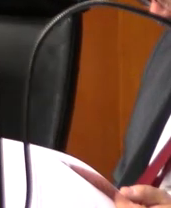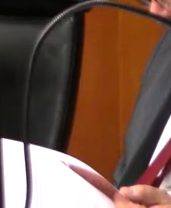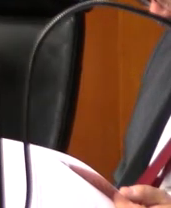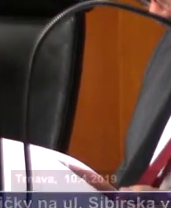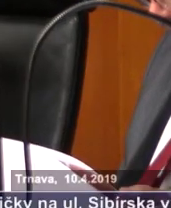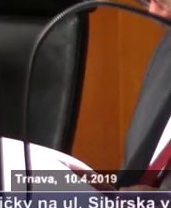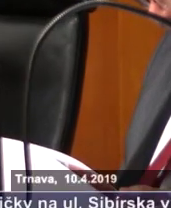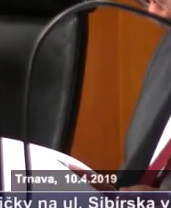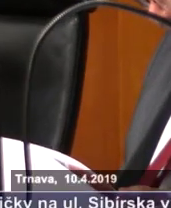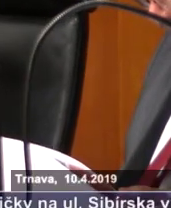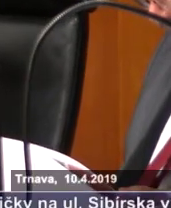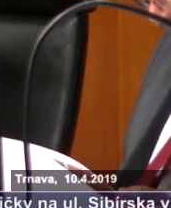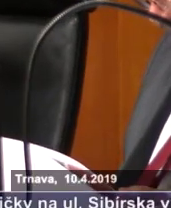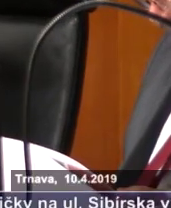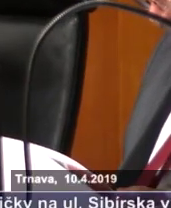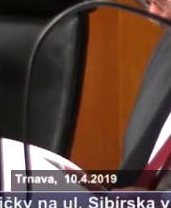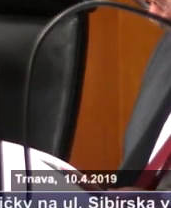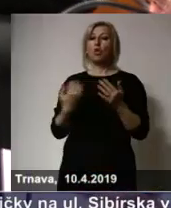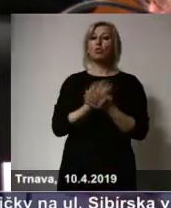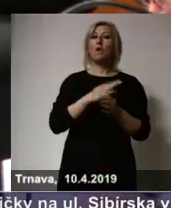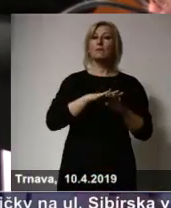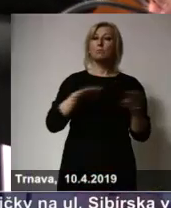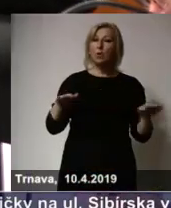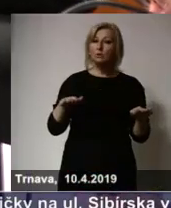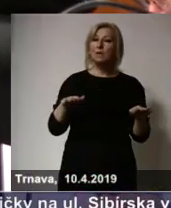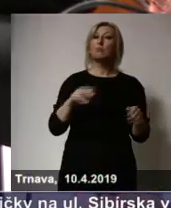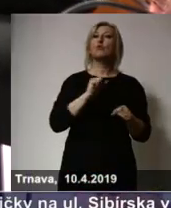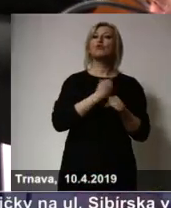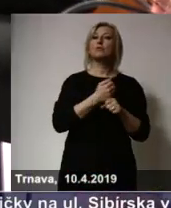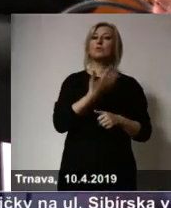je prevod novovytvoreného pozemku parcelové číslo